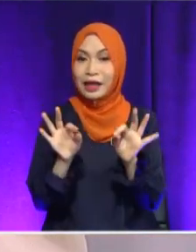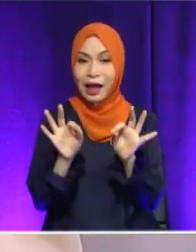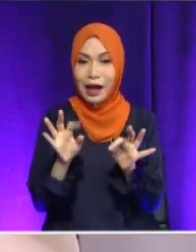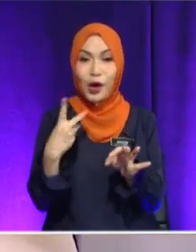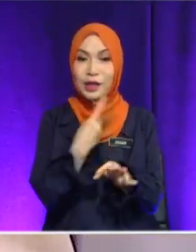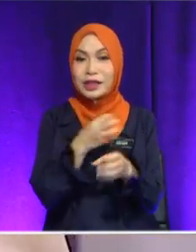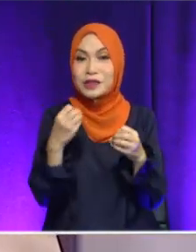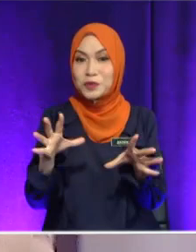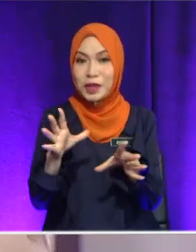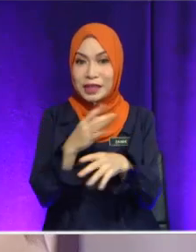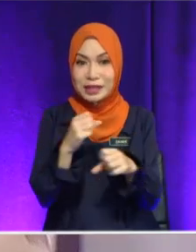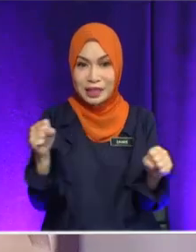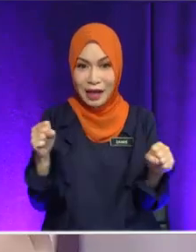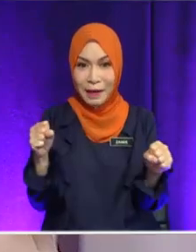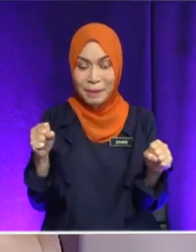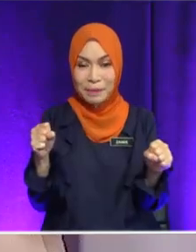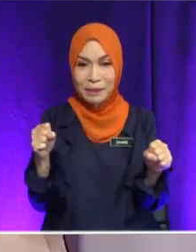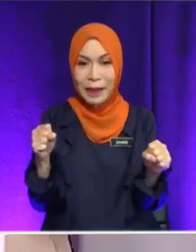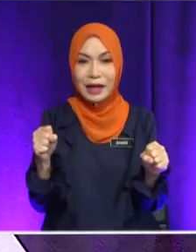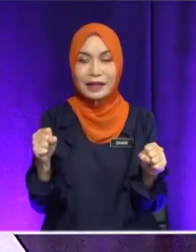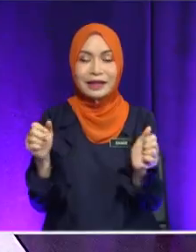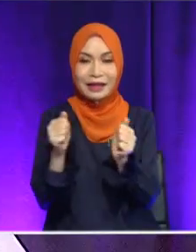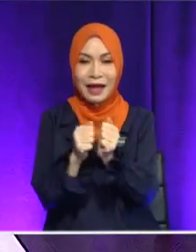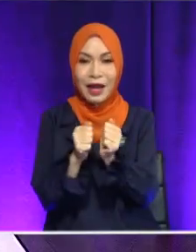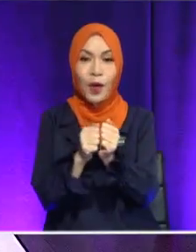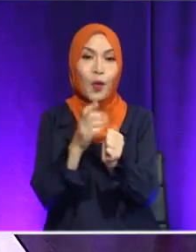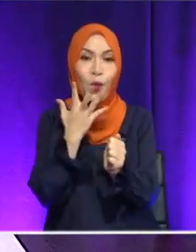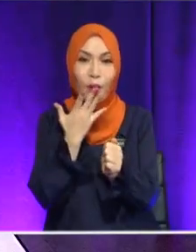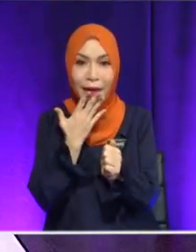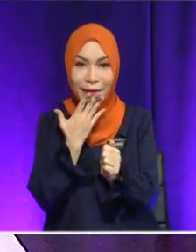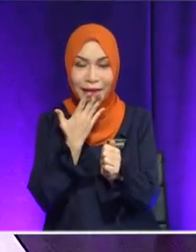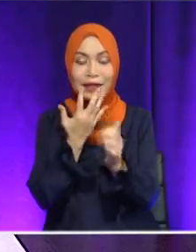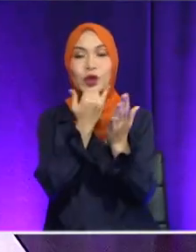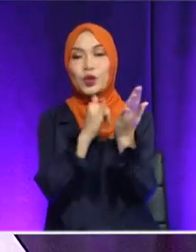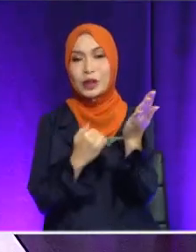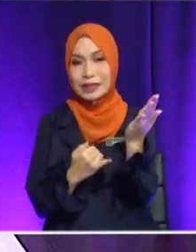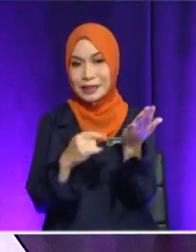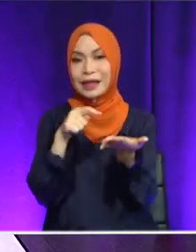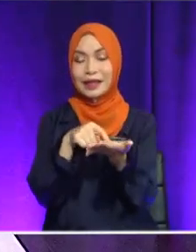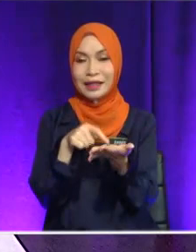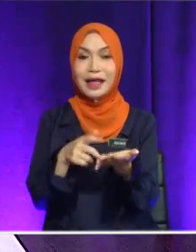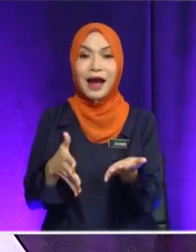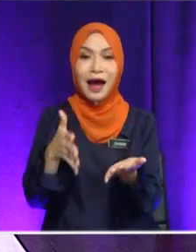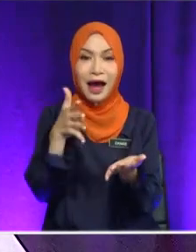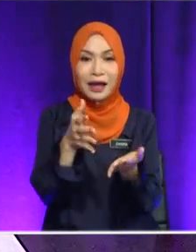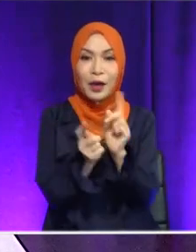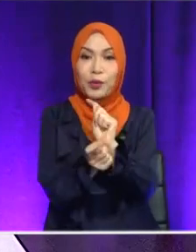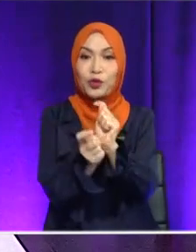dia akan berduka menjadi catatan sebagai kisah dan juga catatannya adalah benda yang berbeda-beda